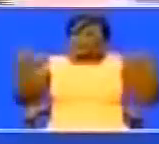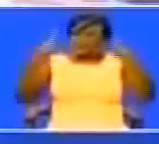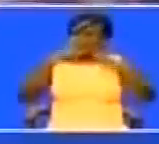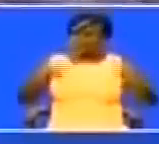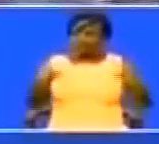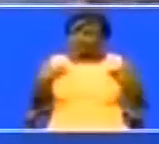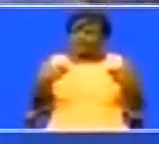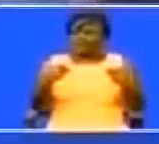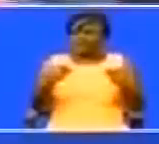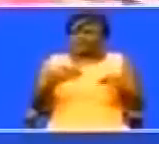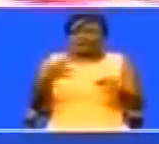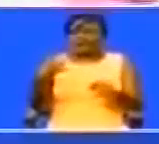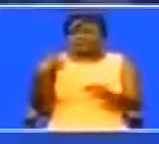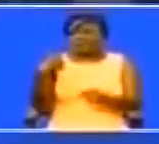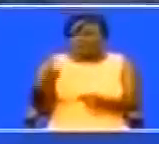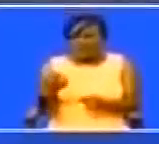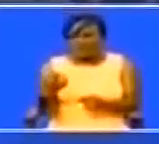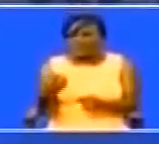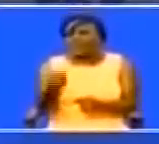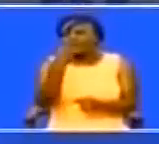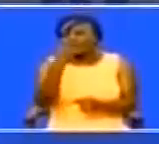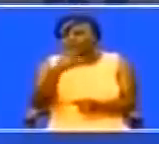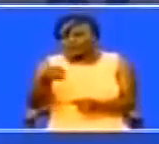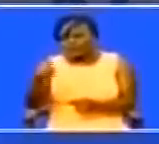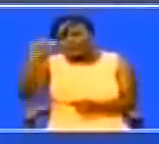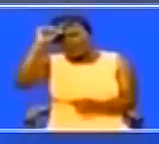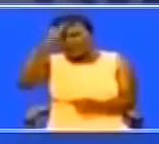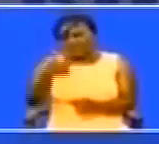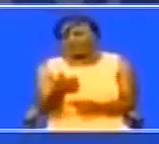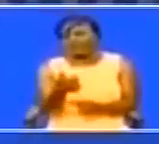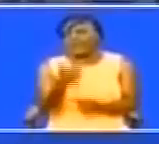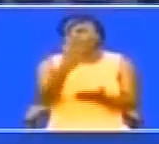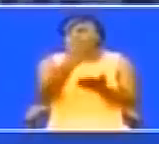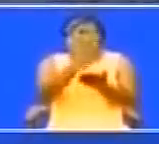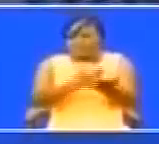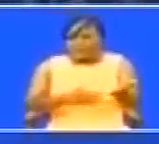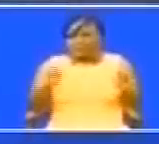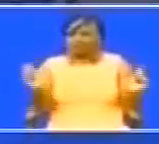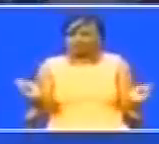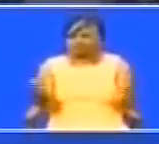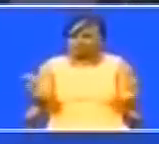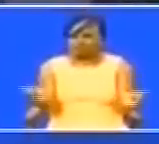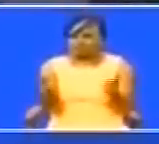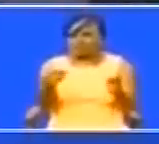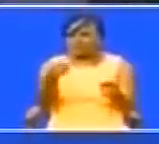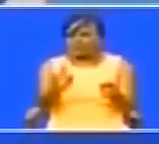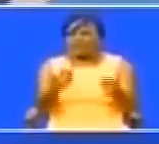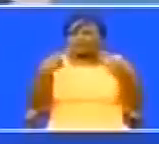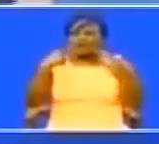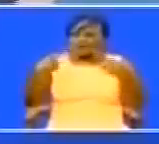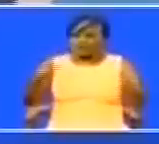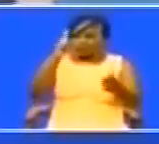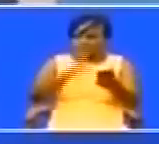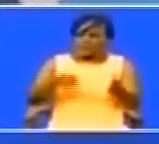ni njia ya mali ya mjinga kuliwa na wale waliowerevu, kwani baadhi ya waganga wamefikia upeo wa kutangaza